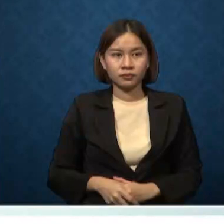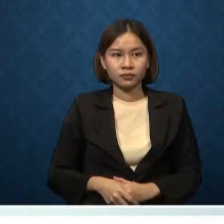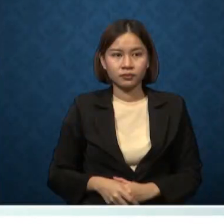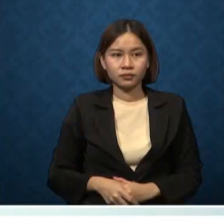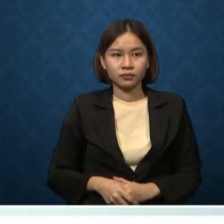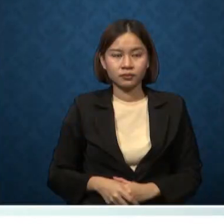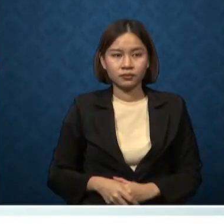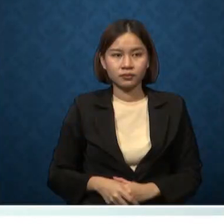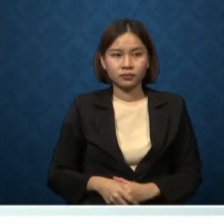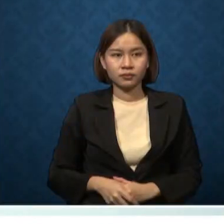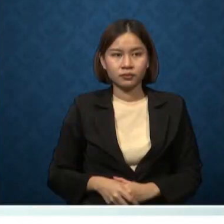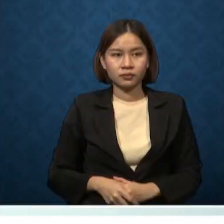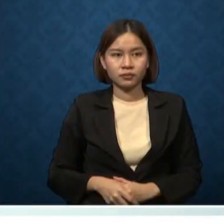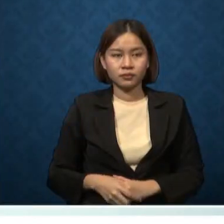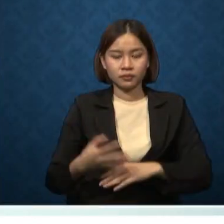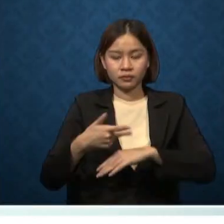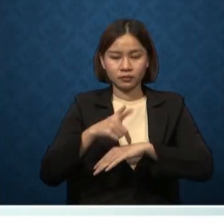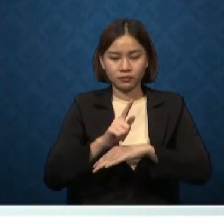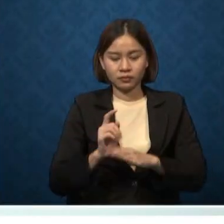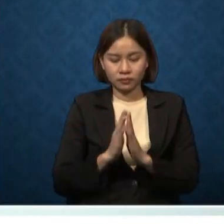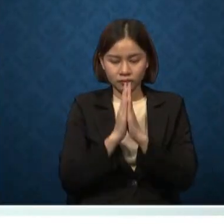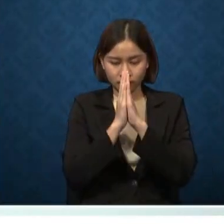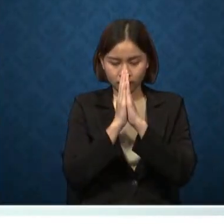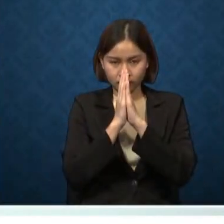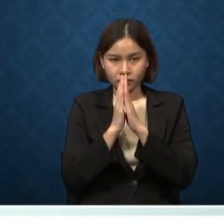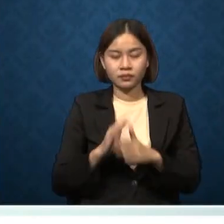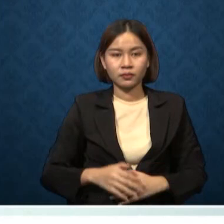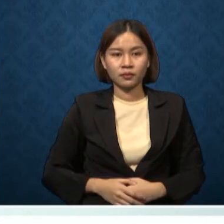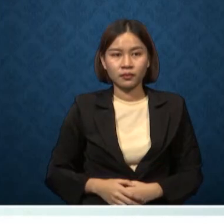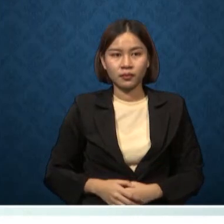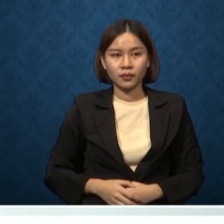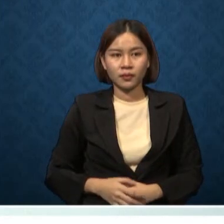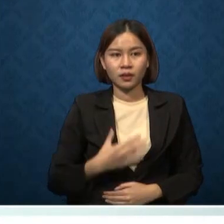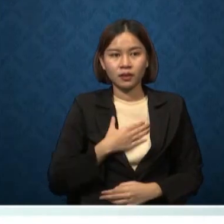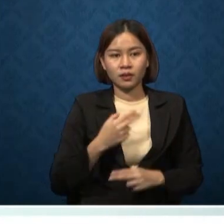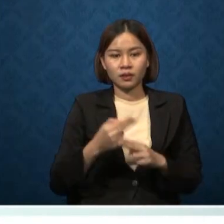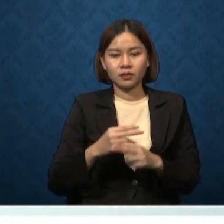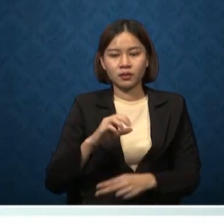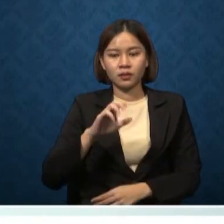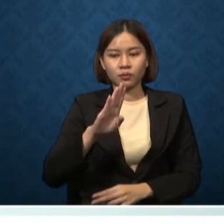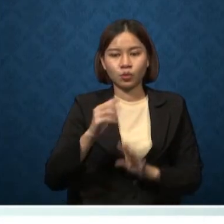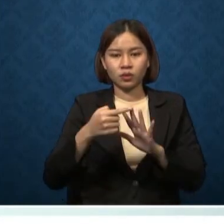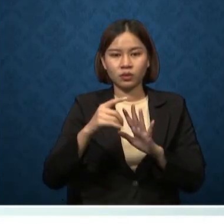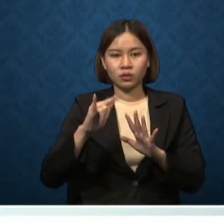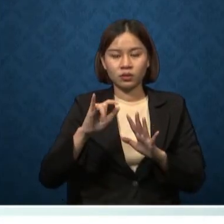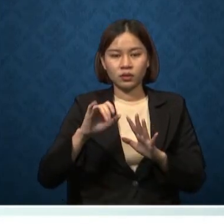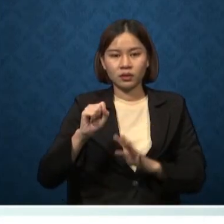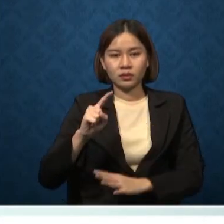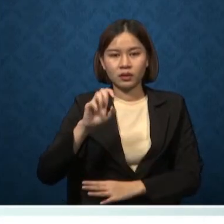ค่ะกราบเรียนท่านประธานวุฒิสภาที่เคารพข้าพเจ้าแพทย์หญิงบุญศิริจันทร์